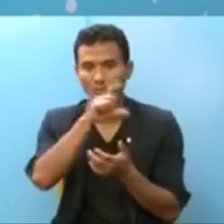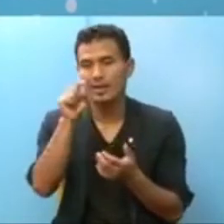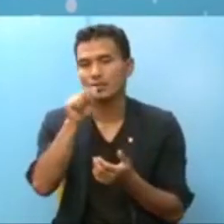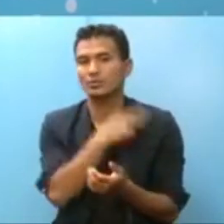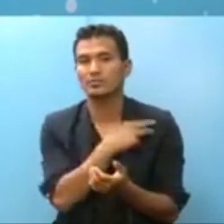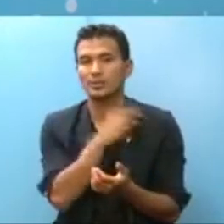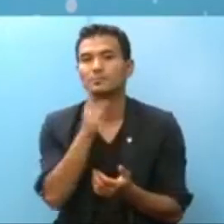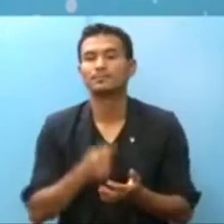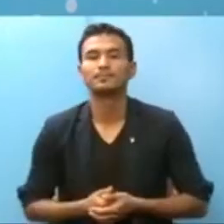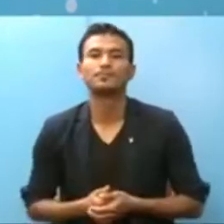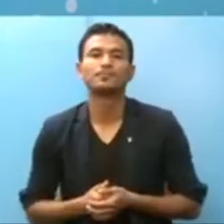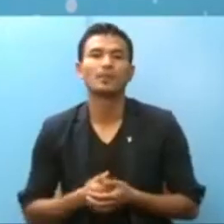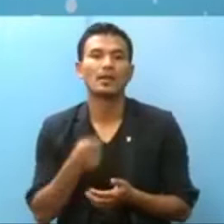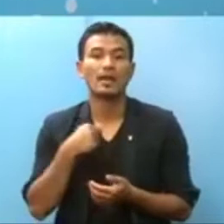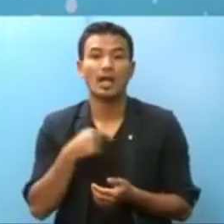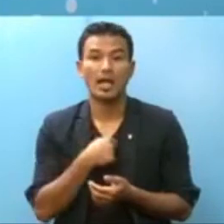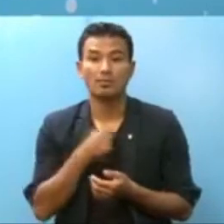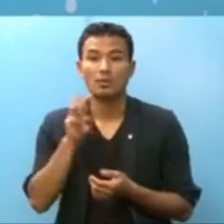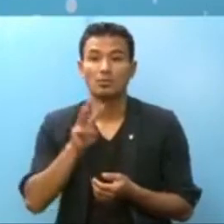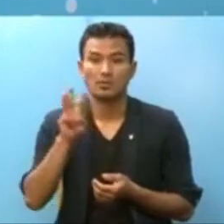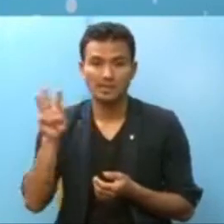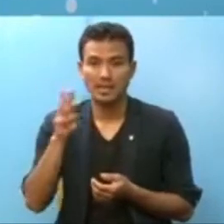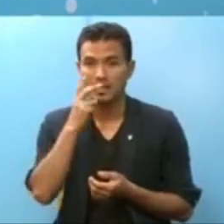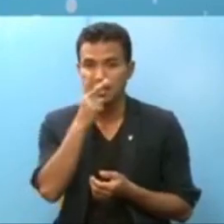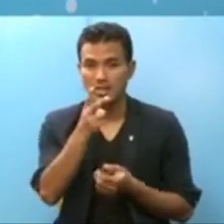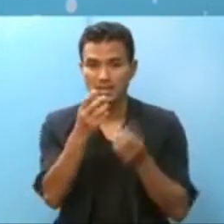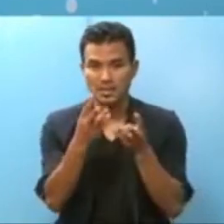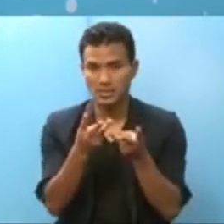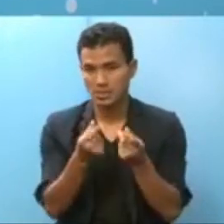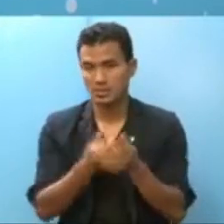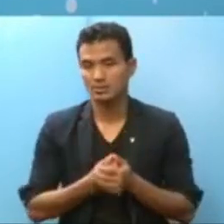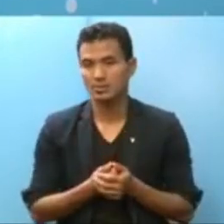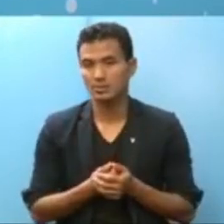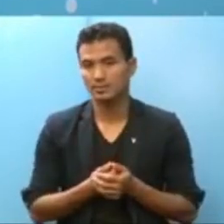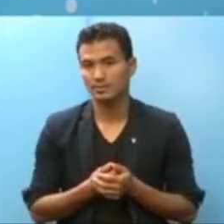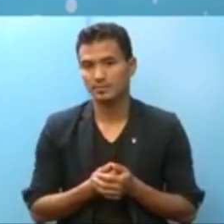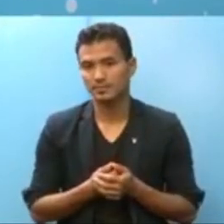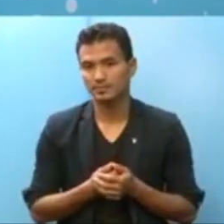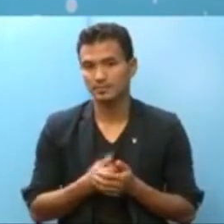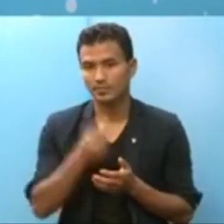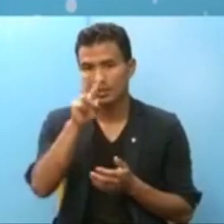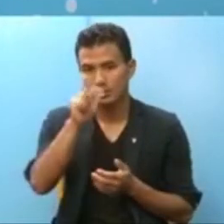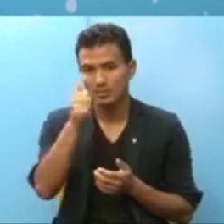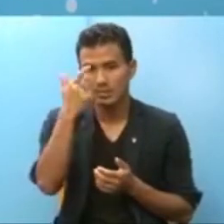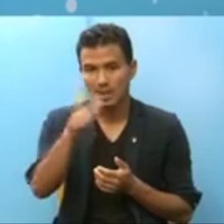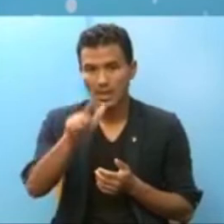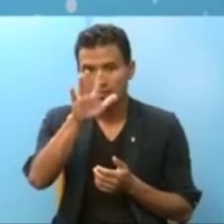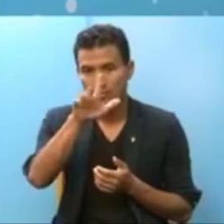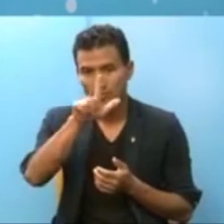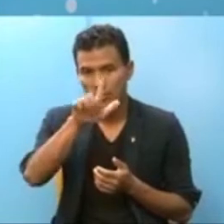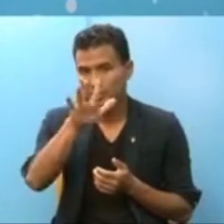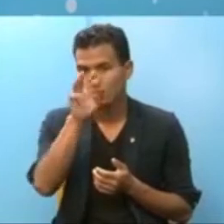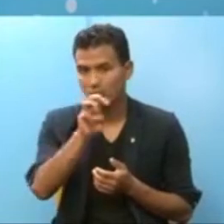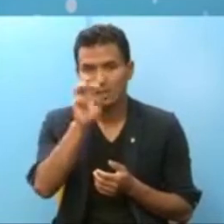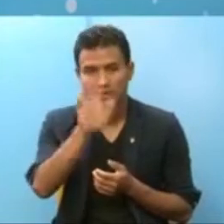गंजगो नून चा हामरो वेश्टाइब एरने को संख्या चब्बिस लाक पचत्तर अजार